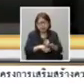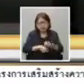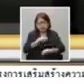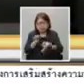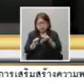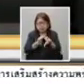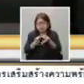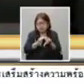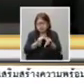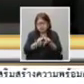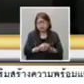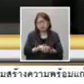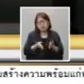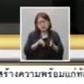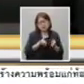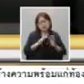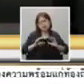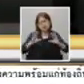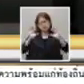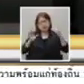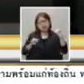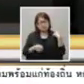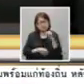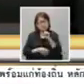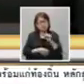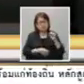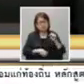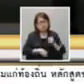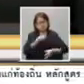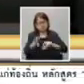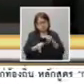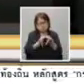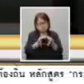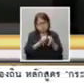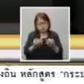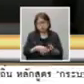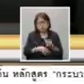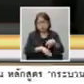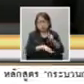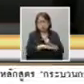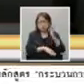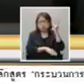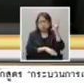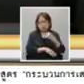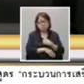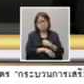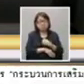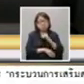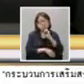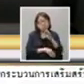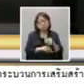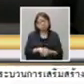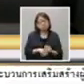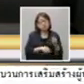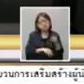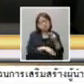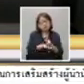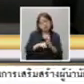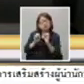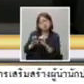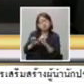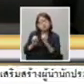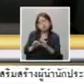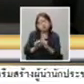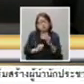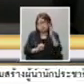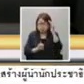างฝ่ายรัฐบาลบางท่านสมาชิกมาพูดท่านประธานก็ผมไม่ได้บอกว่าสอนท่านเสรีพิสุทธิ์นะ ท่านประธาน